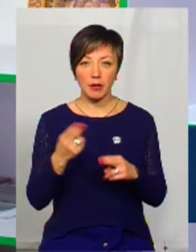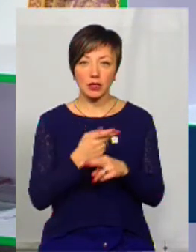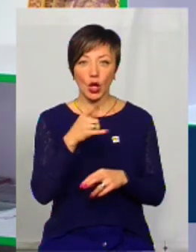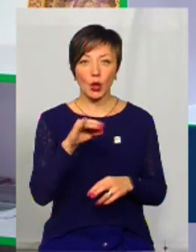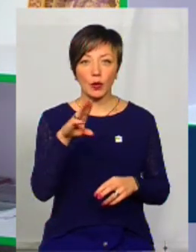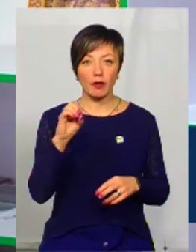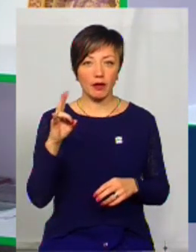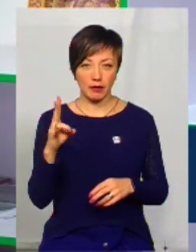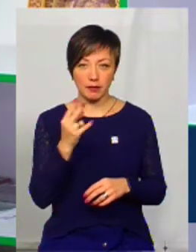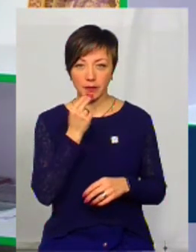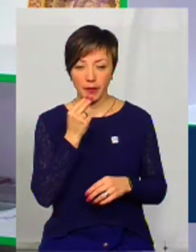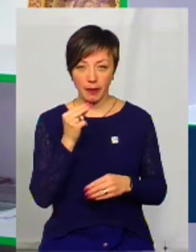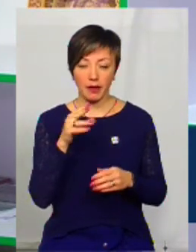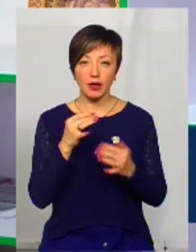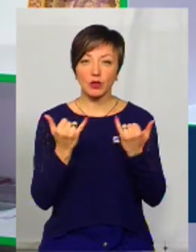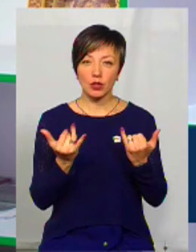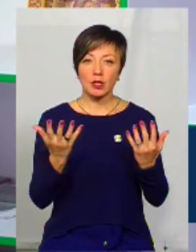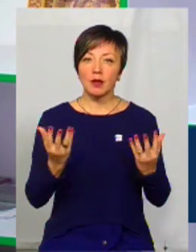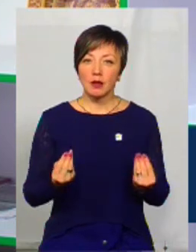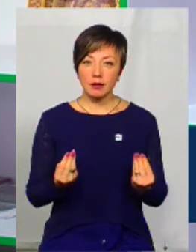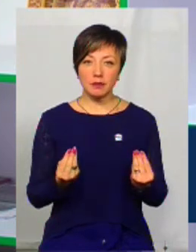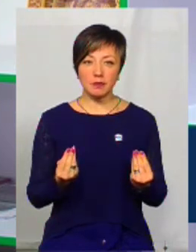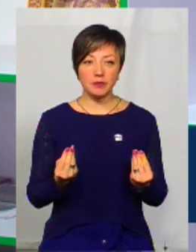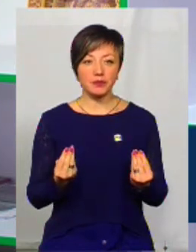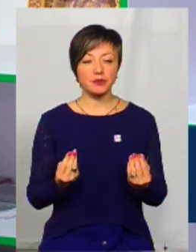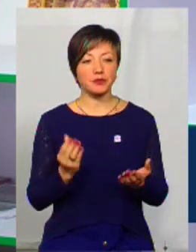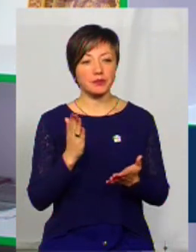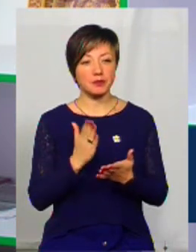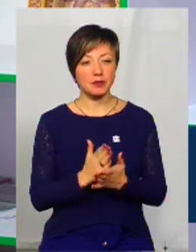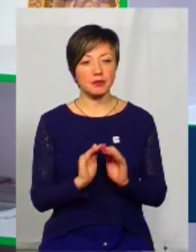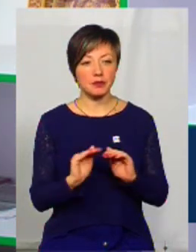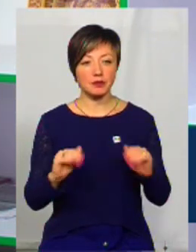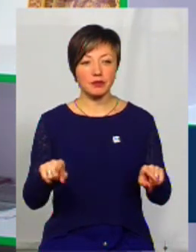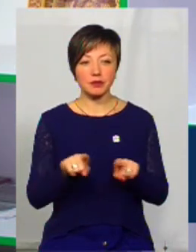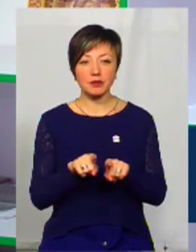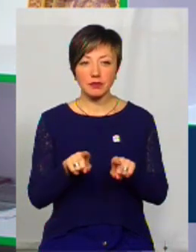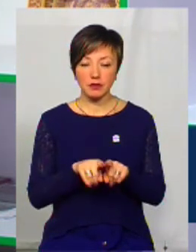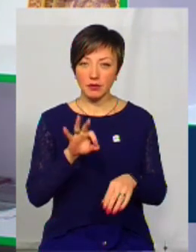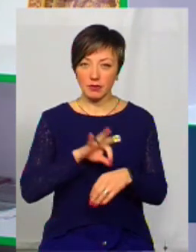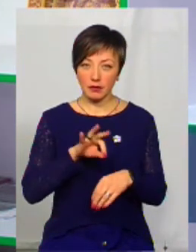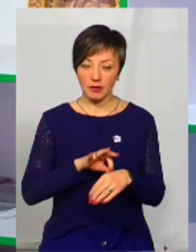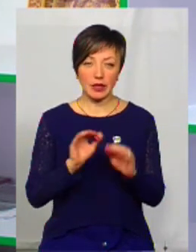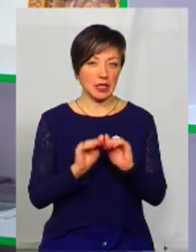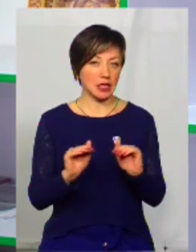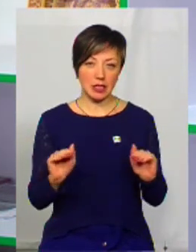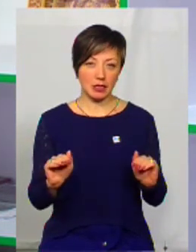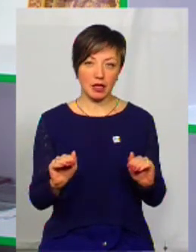харчування. На сьогоднішній день є в дітей такі патології, що діти